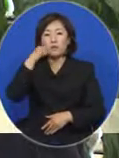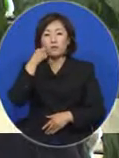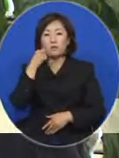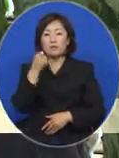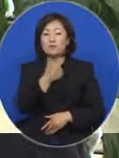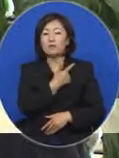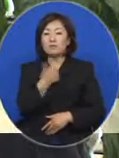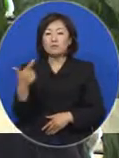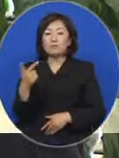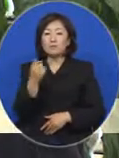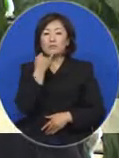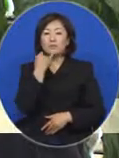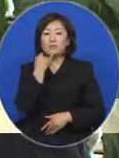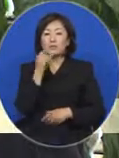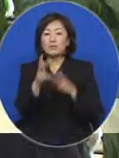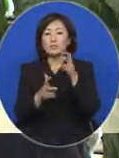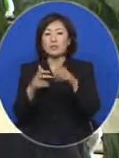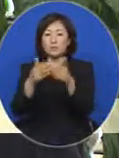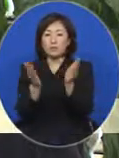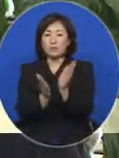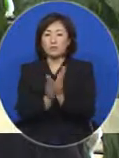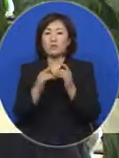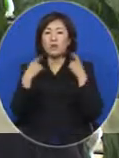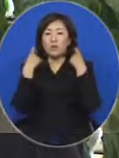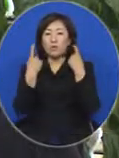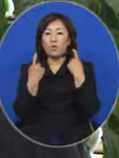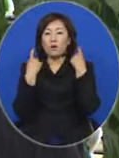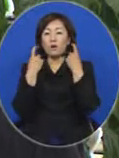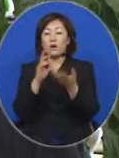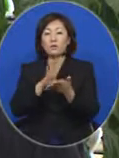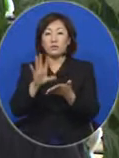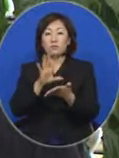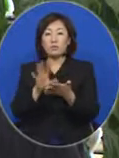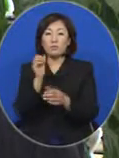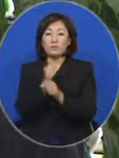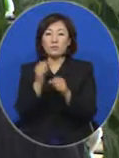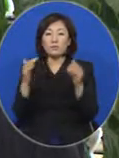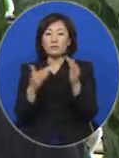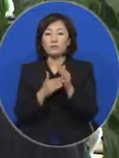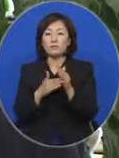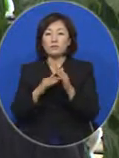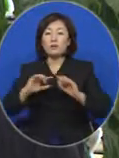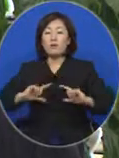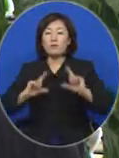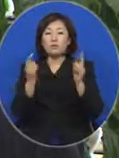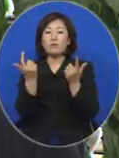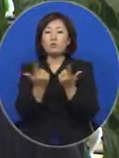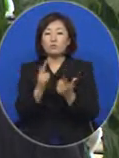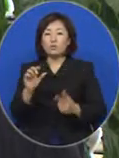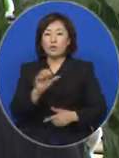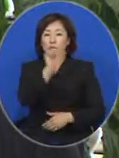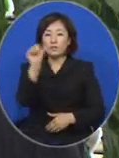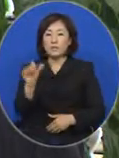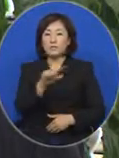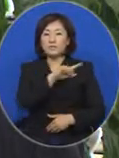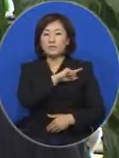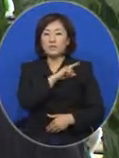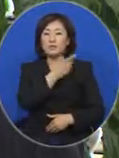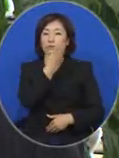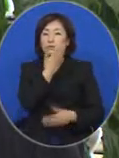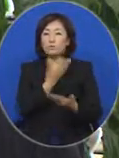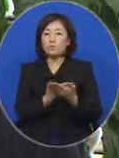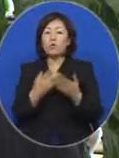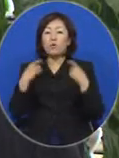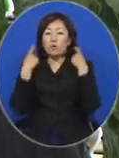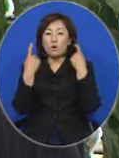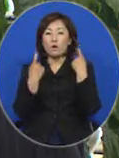훌륭한 산업 자원을 관광 상품화하여 울산을 동북아시아의 대표적인 산업 거점 관광